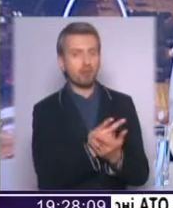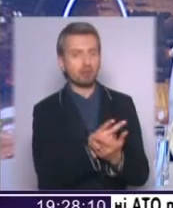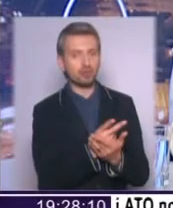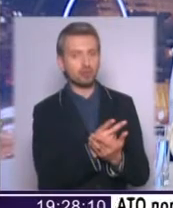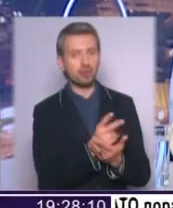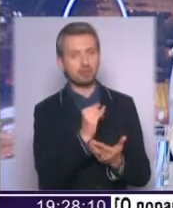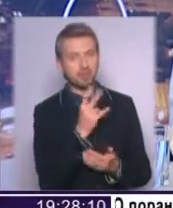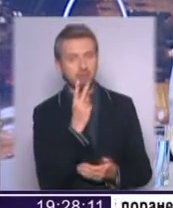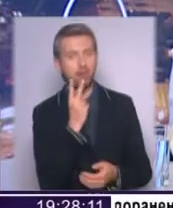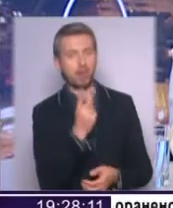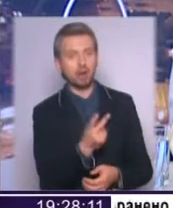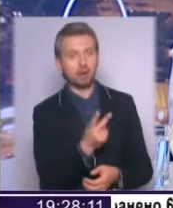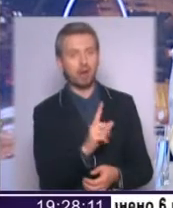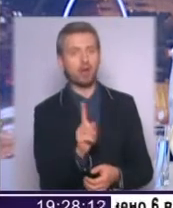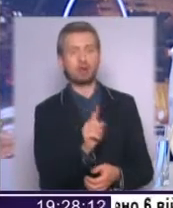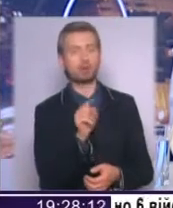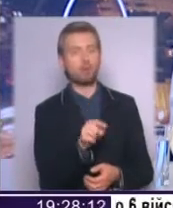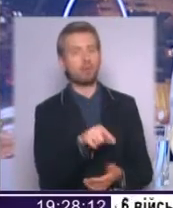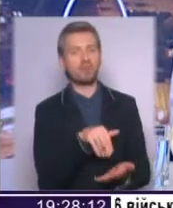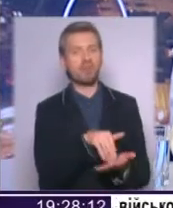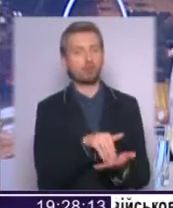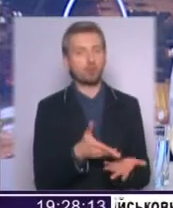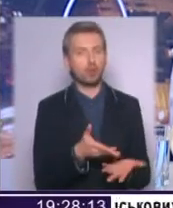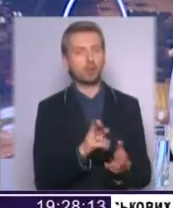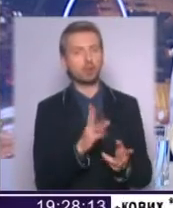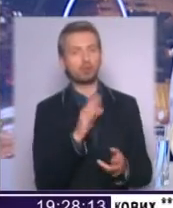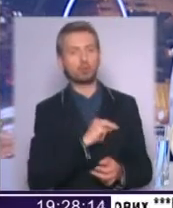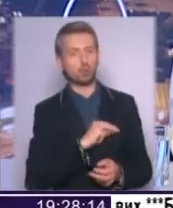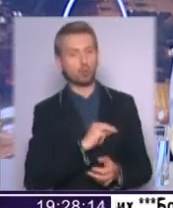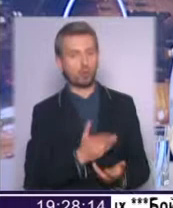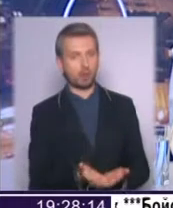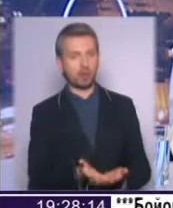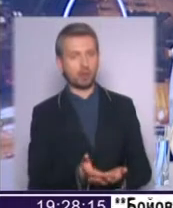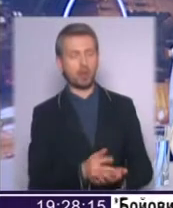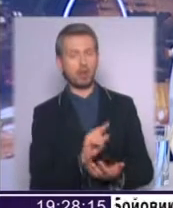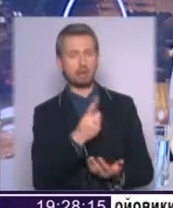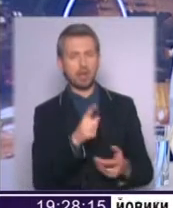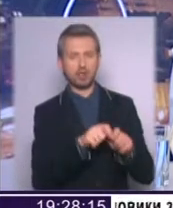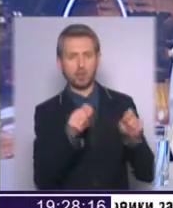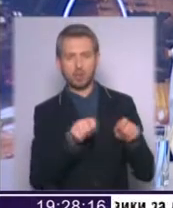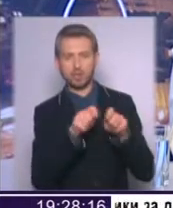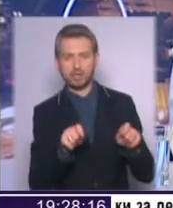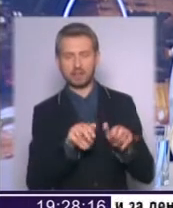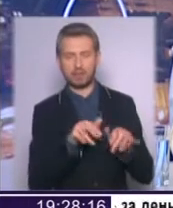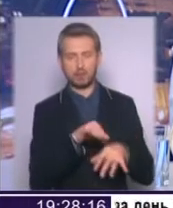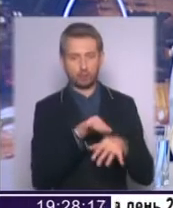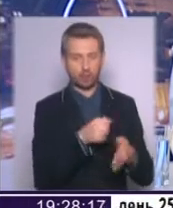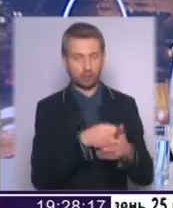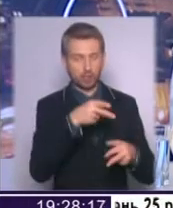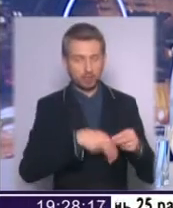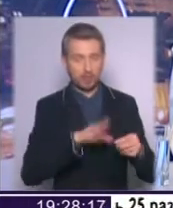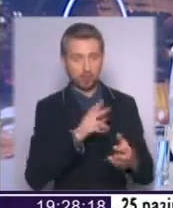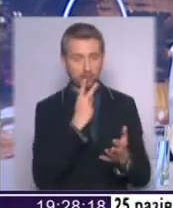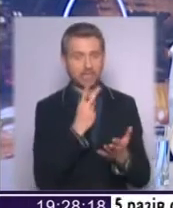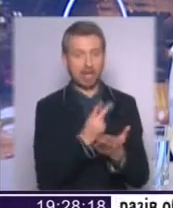покажемо і побачимо, що він вартує і як буде працювати. Тобто перші розкриті справи, доведення їх до кінця, це буде індикатором